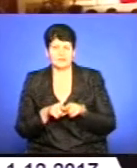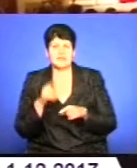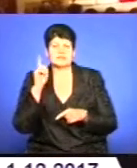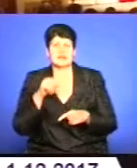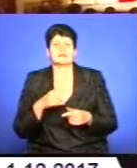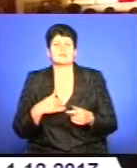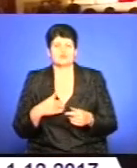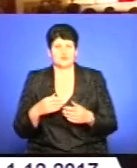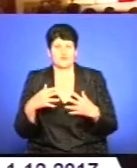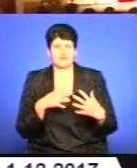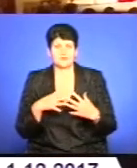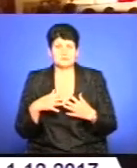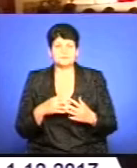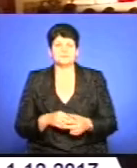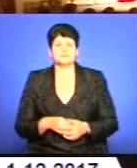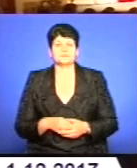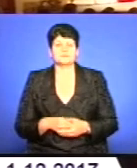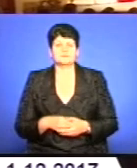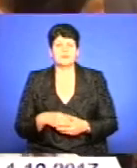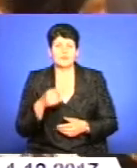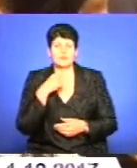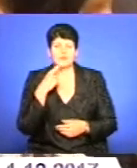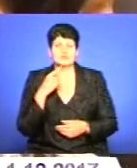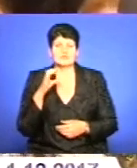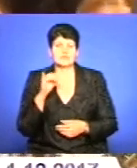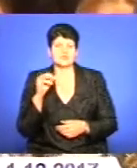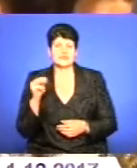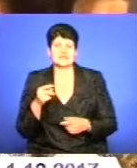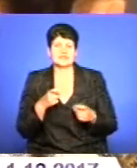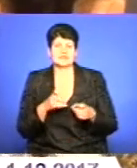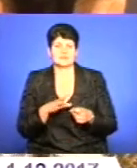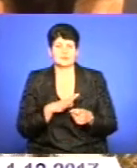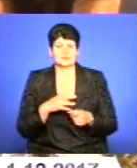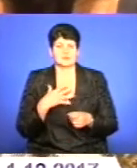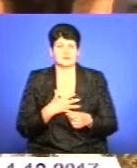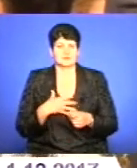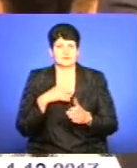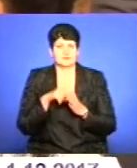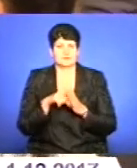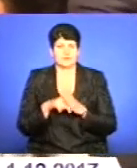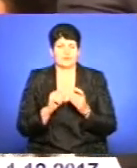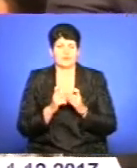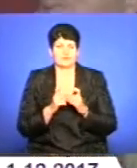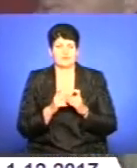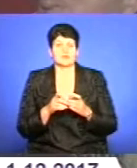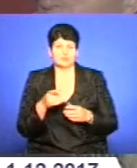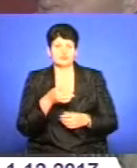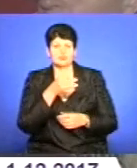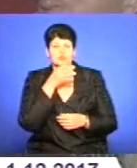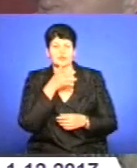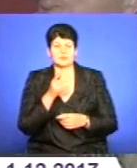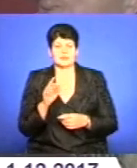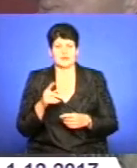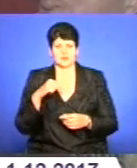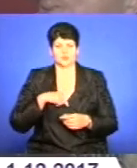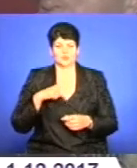воюють. Поет Олег Герман переконаний, що січові стрільці відіграли важливу роль у боротьбі за незалежність України. Митцю сподобалось, як героїчний